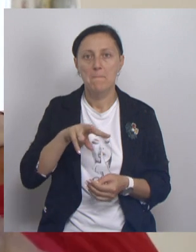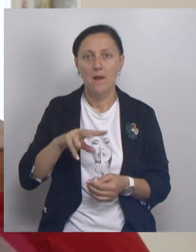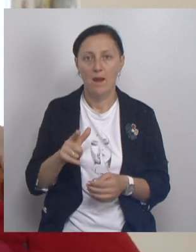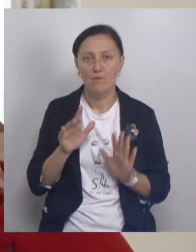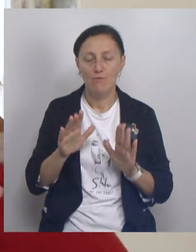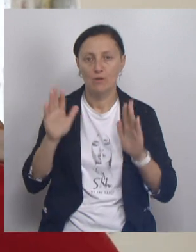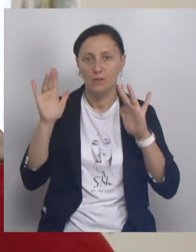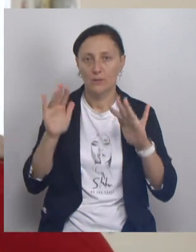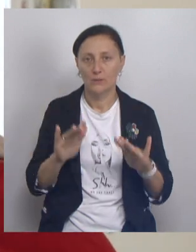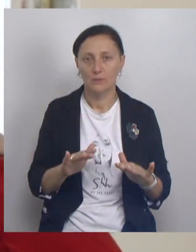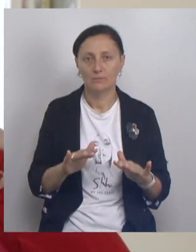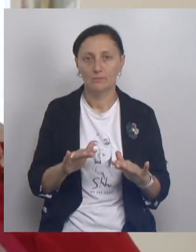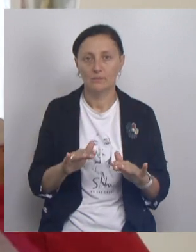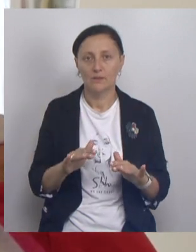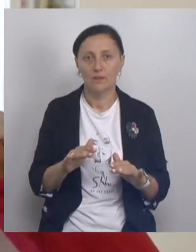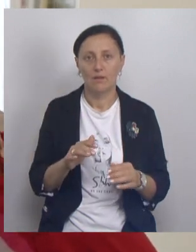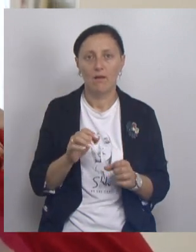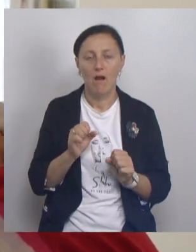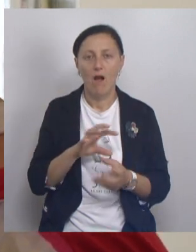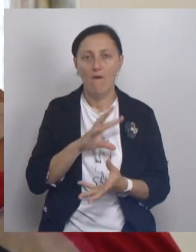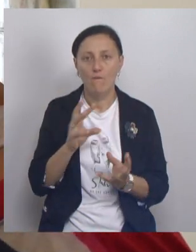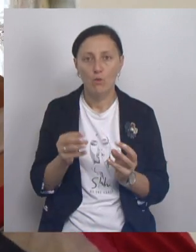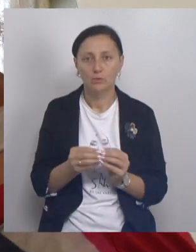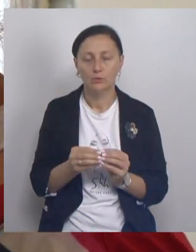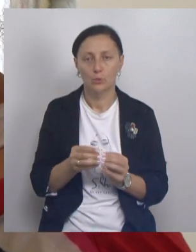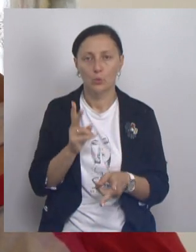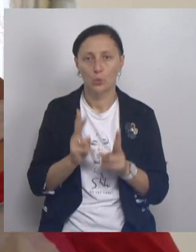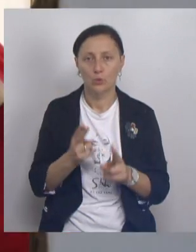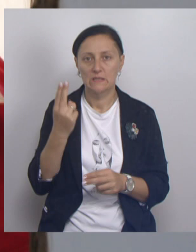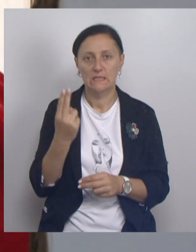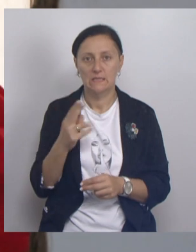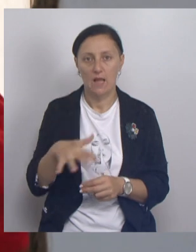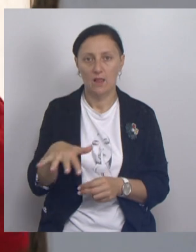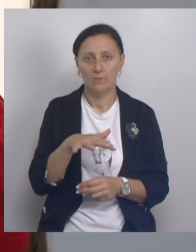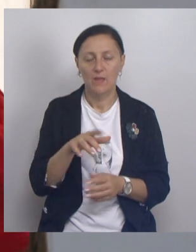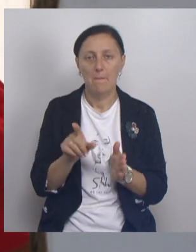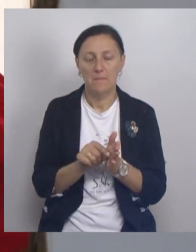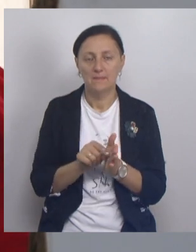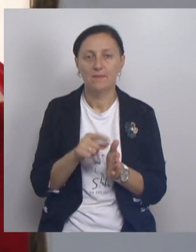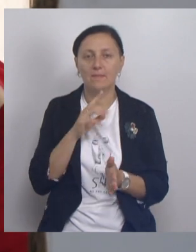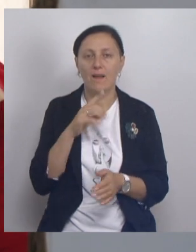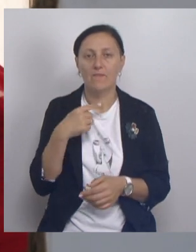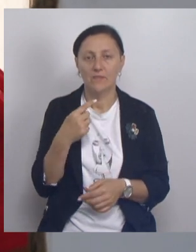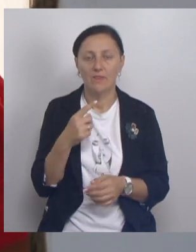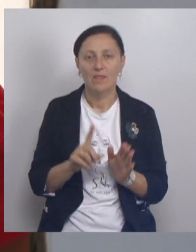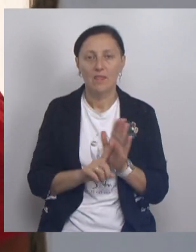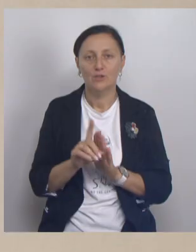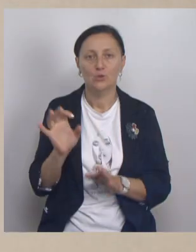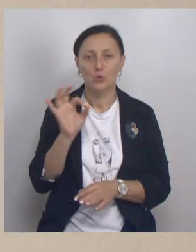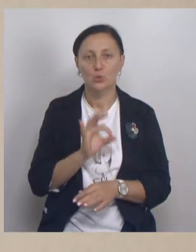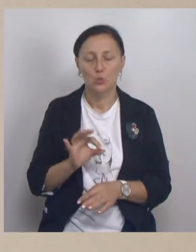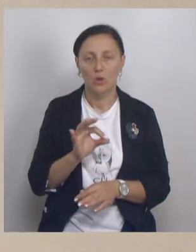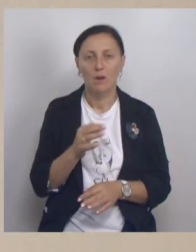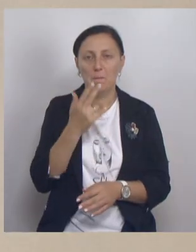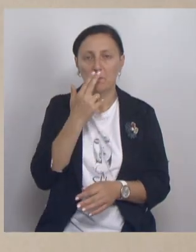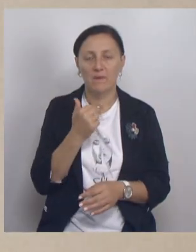там это заросло, а абсолютно все целое. Пенсионерка делится. Начинать с нуля им не